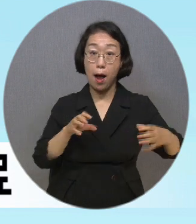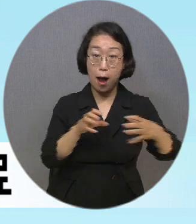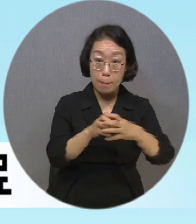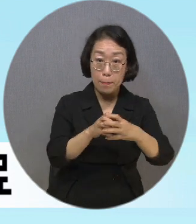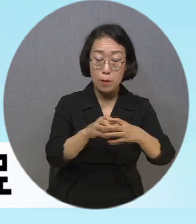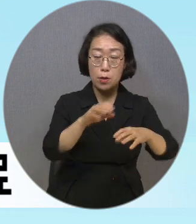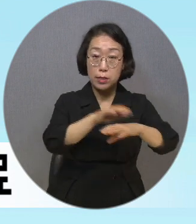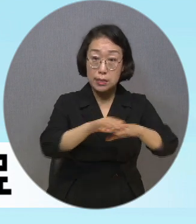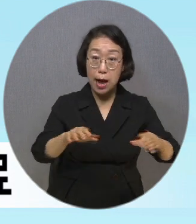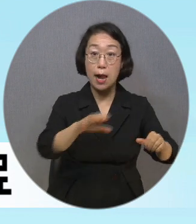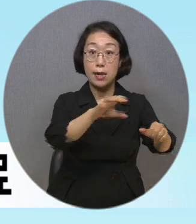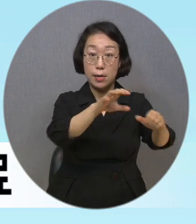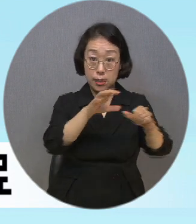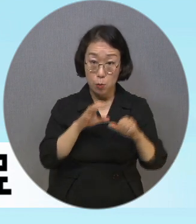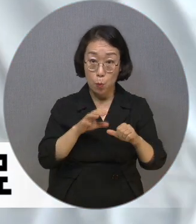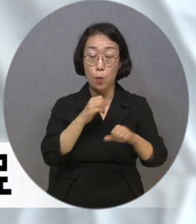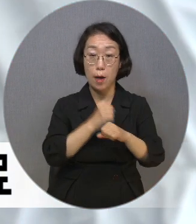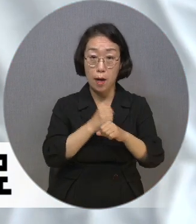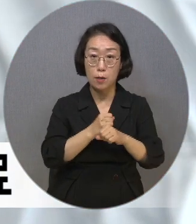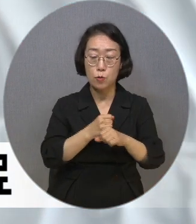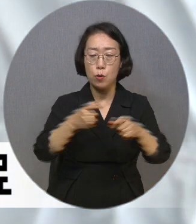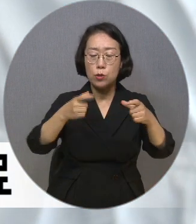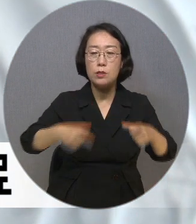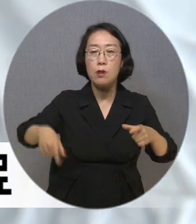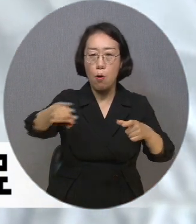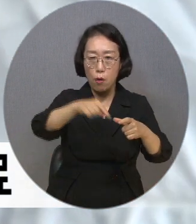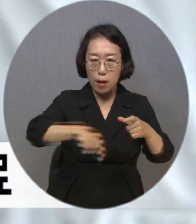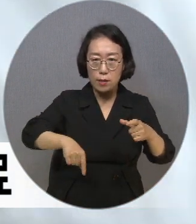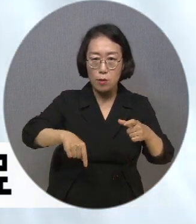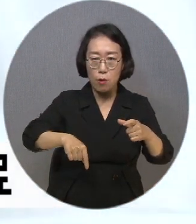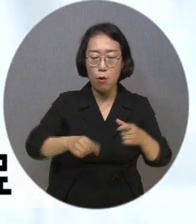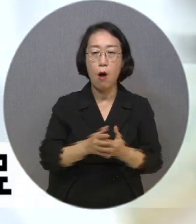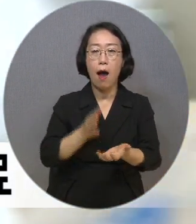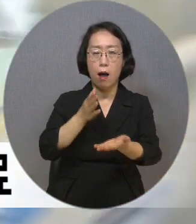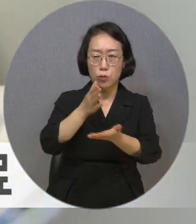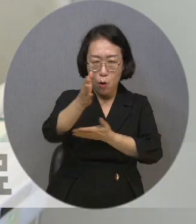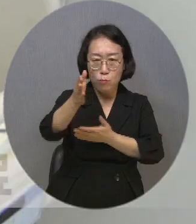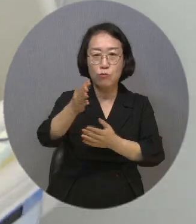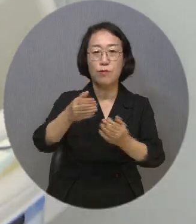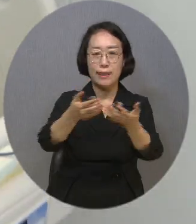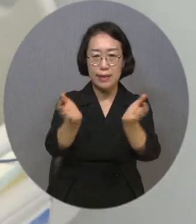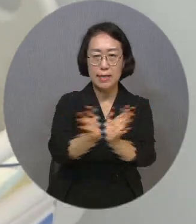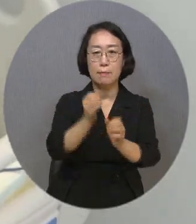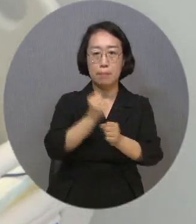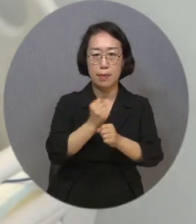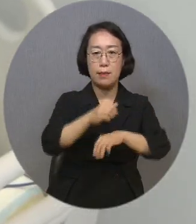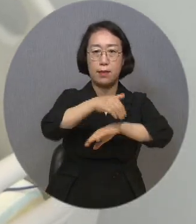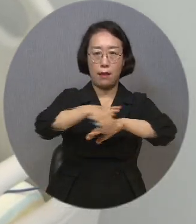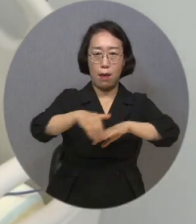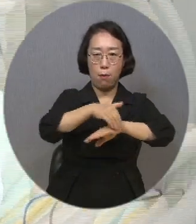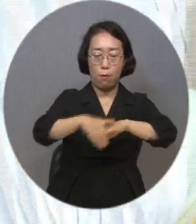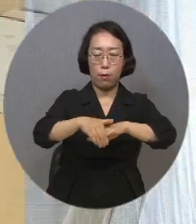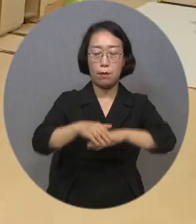자원을 최대한 효율적으로 활용해 소아암 전담 진료팀을 구성해 운영할 예정입니다.